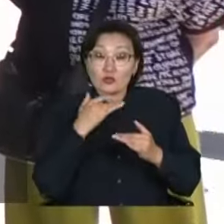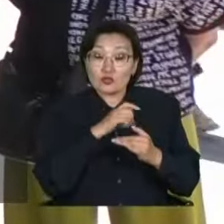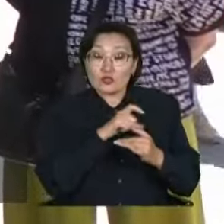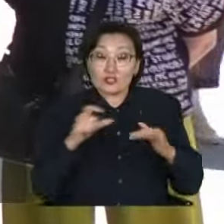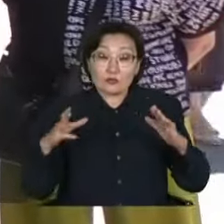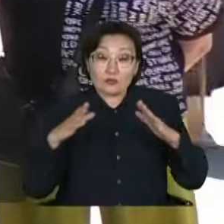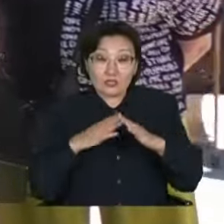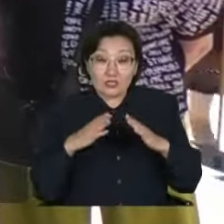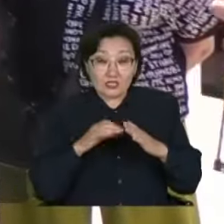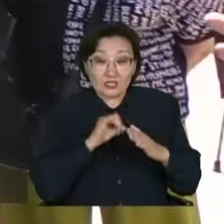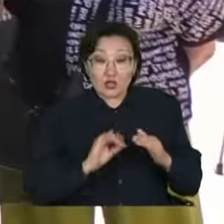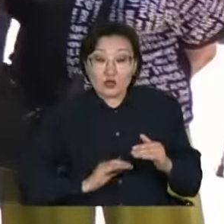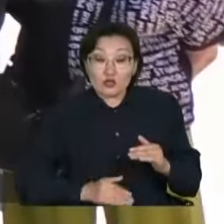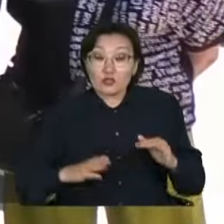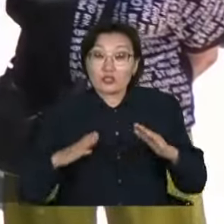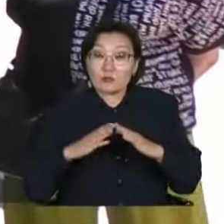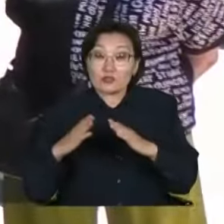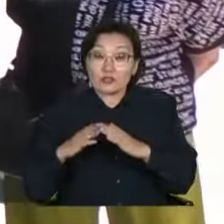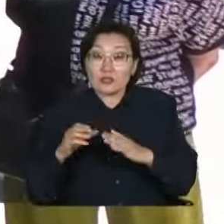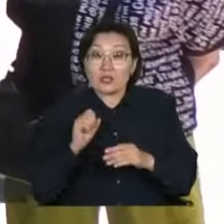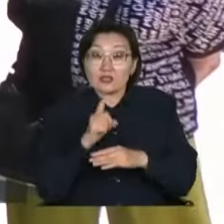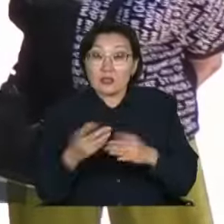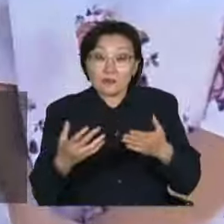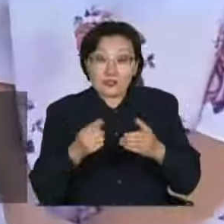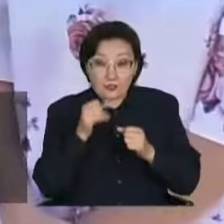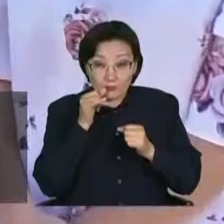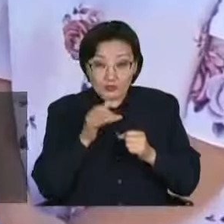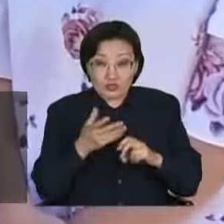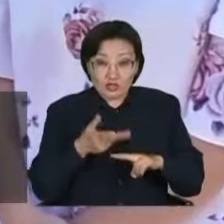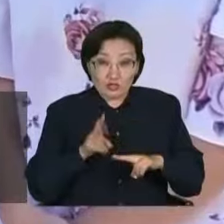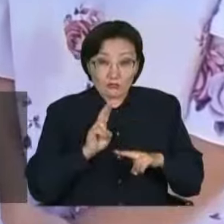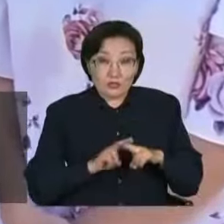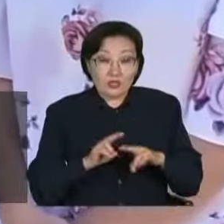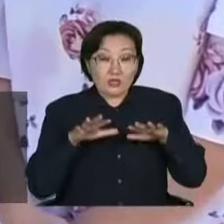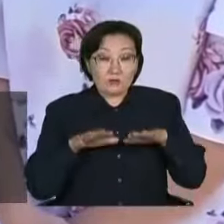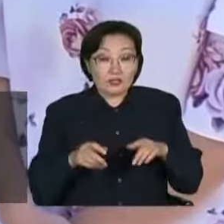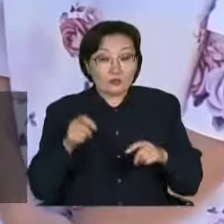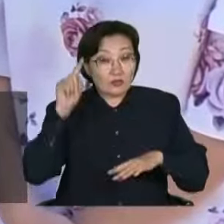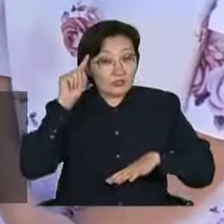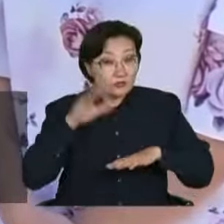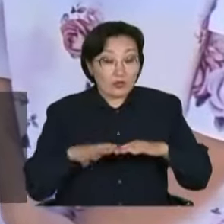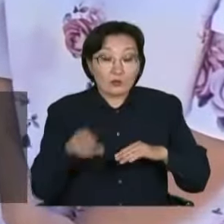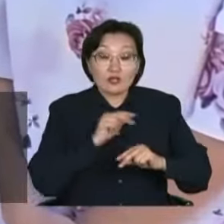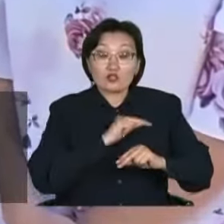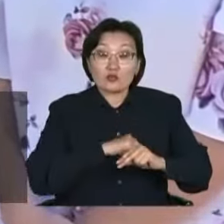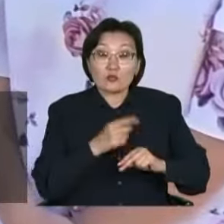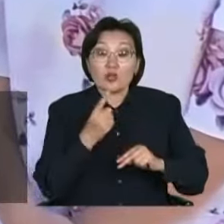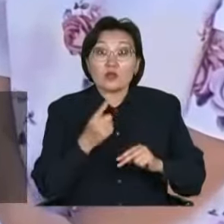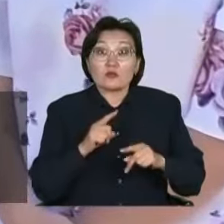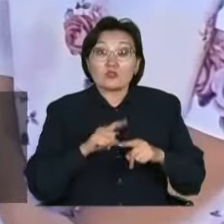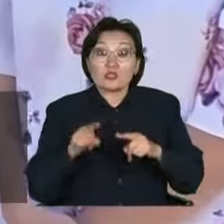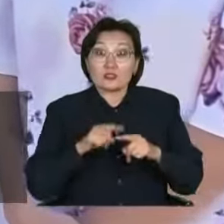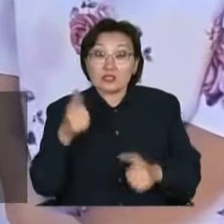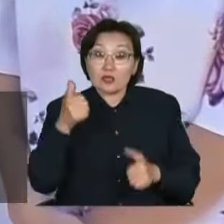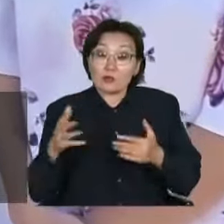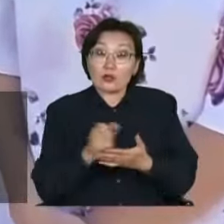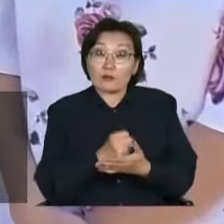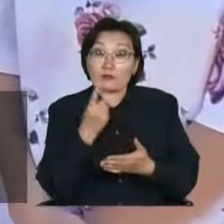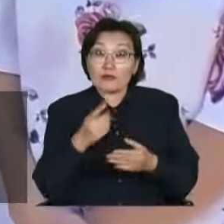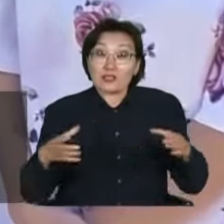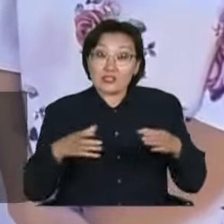қабатты үйлерден де жеке сектордан да тапсырыс қабылдай алмайды. Өйткені жергілікті әкімдік бар жұмысты жуырда тендер ұтқан бір